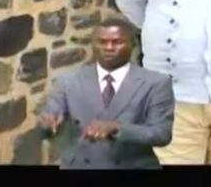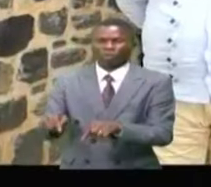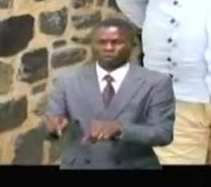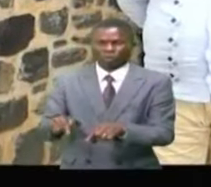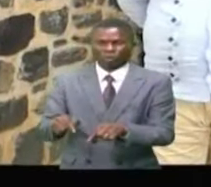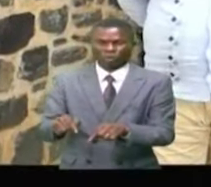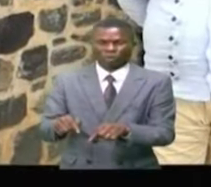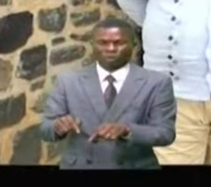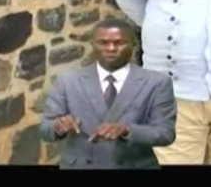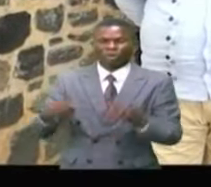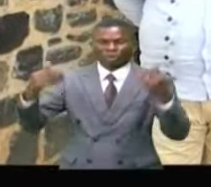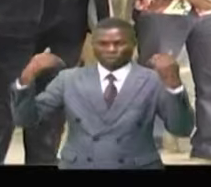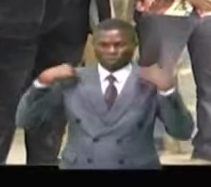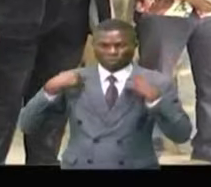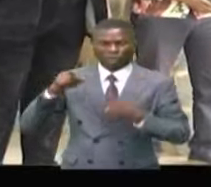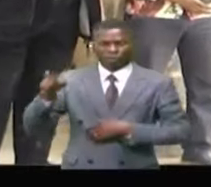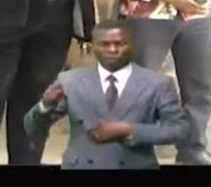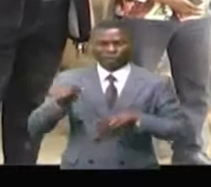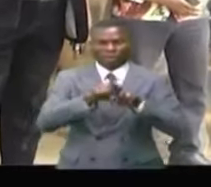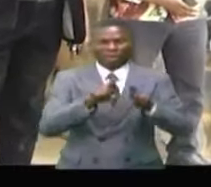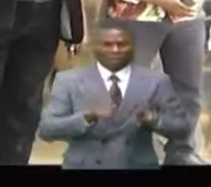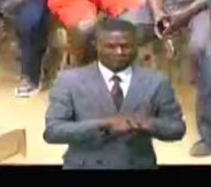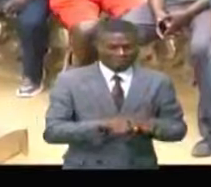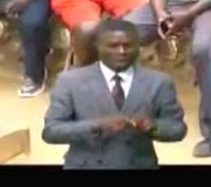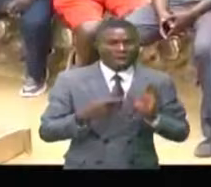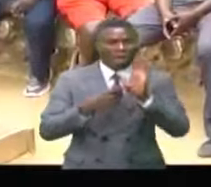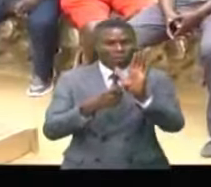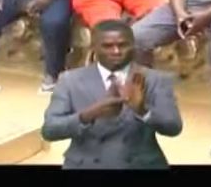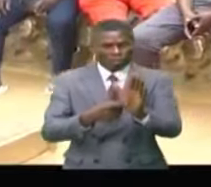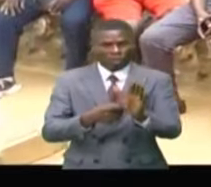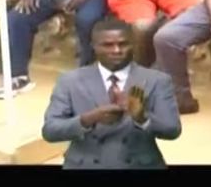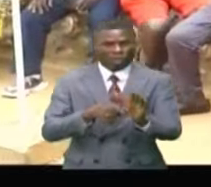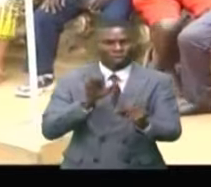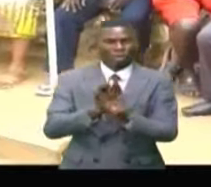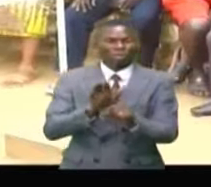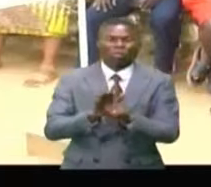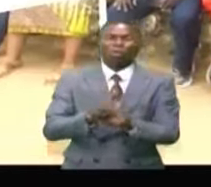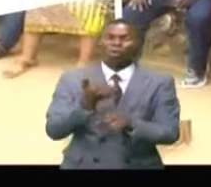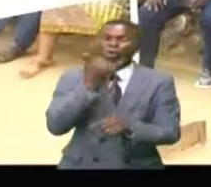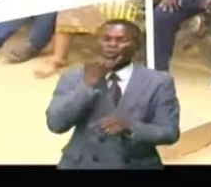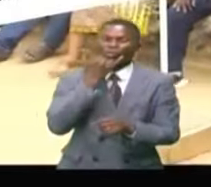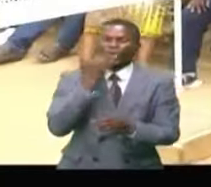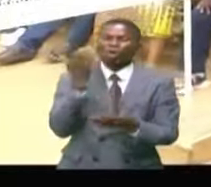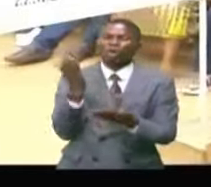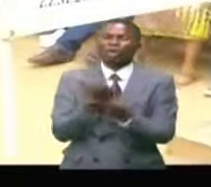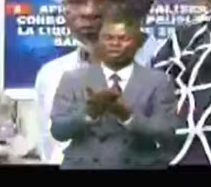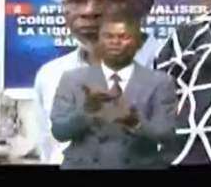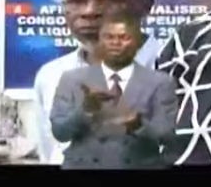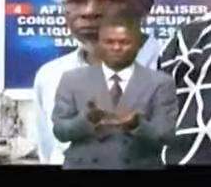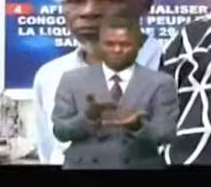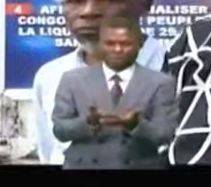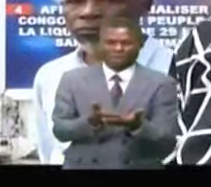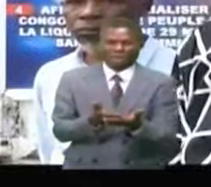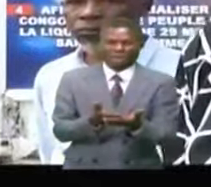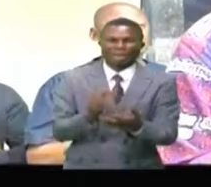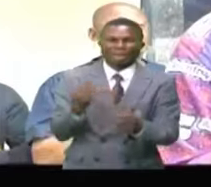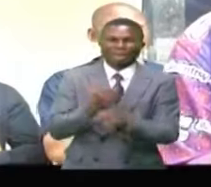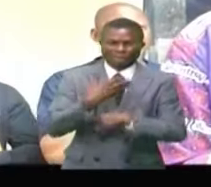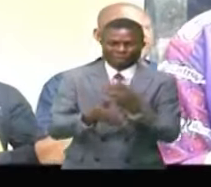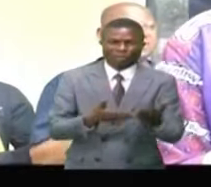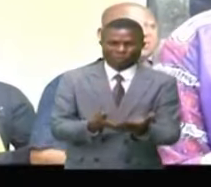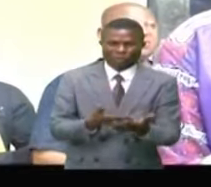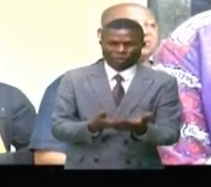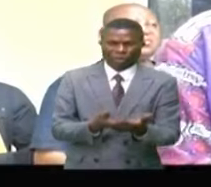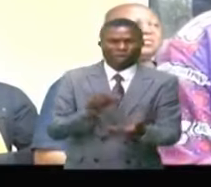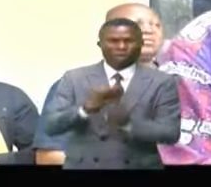par Jean-Thomas Kassakassa. C'est révélé qu'il y avait usage de faux dans ces relations d'affaires.